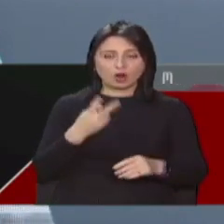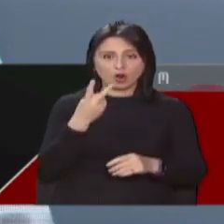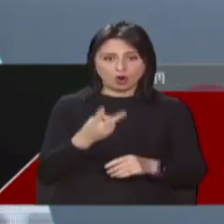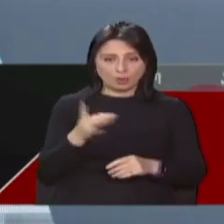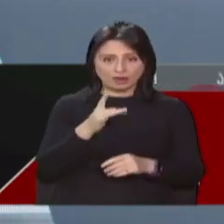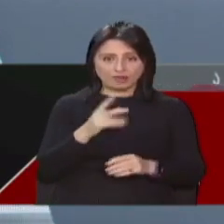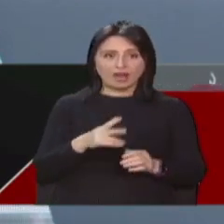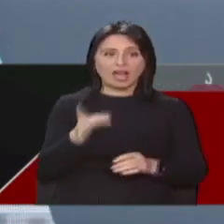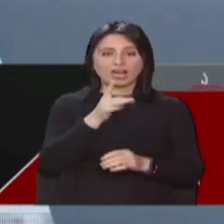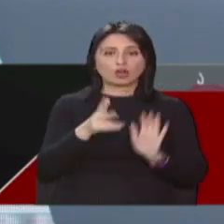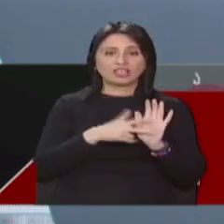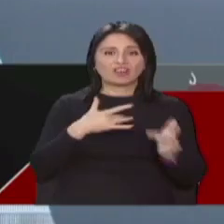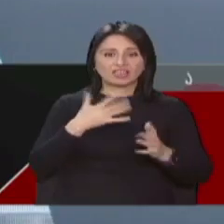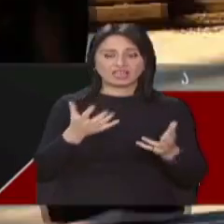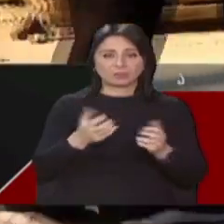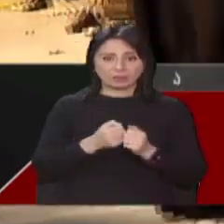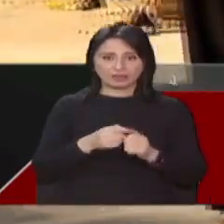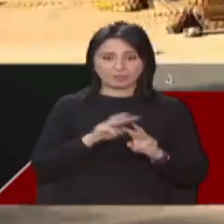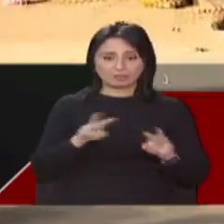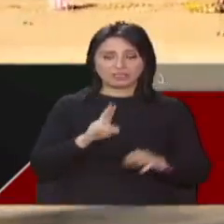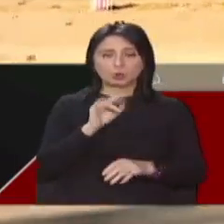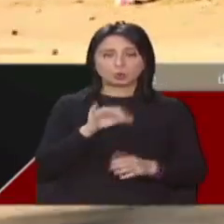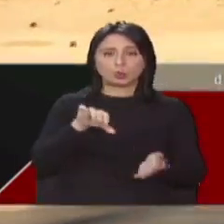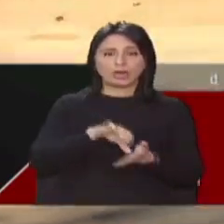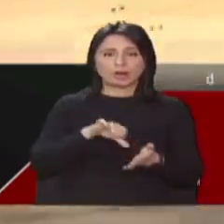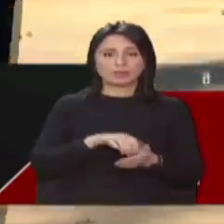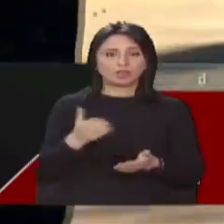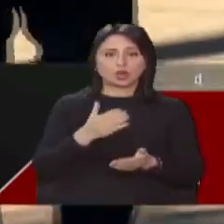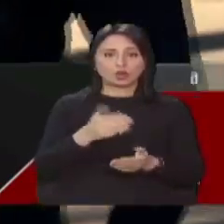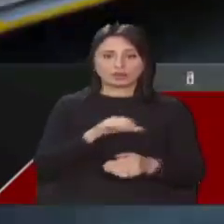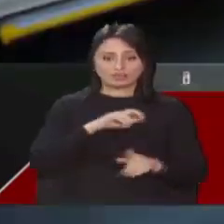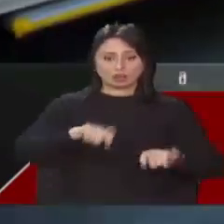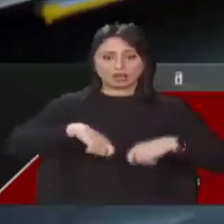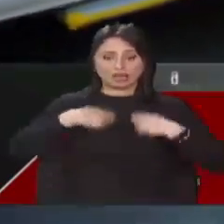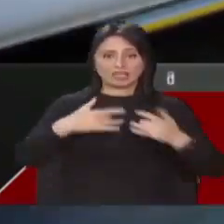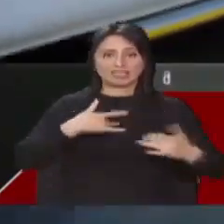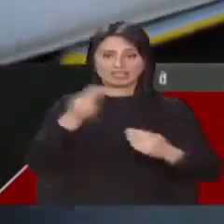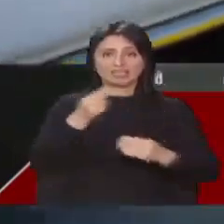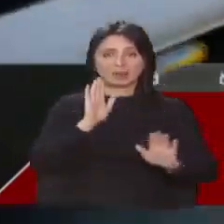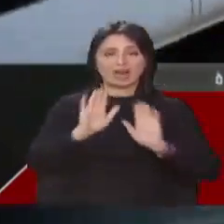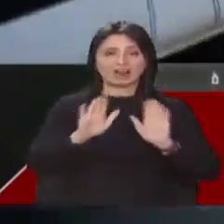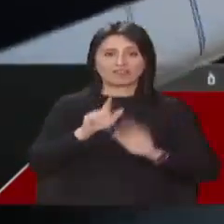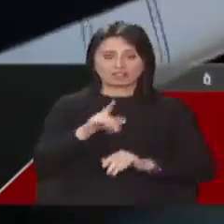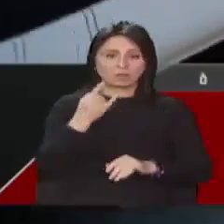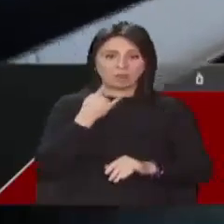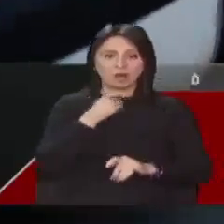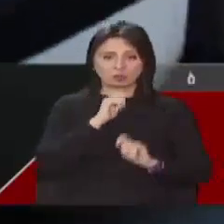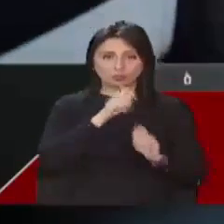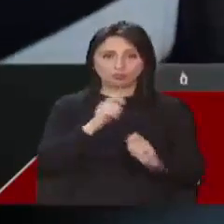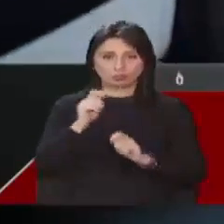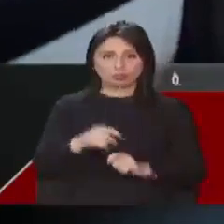და რეგიონების რვა თეატრმა მიიღო. ღონისძიებას მინისტრი წულუკიანი ესწრებოდა, რომელმაც თავად გადასცა თეატრების სამხატვრო ხელმძღვანელებს აღნიშნული